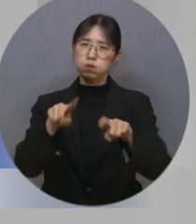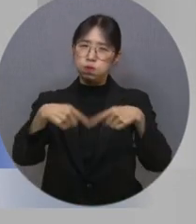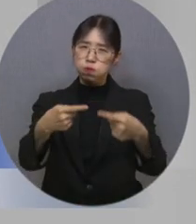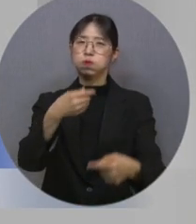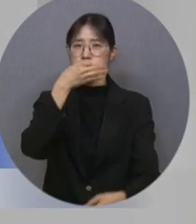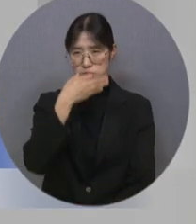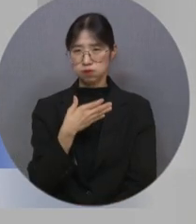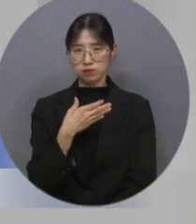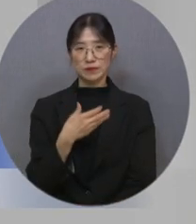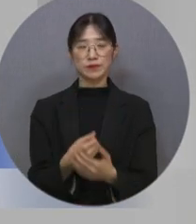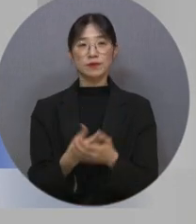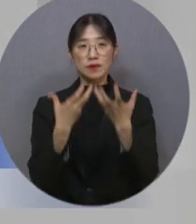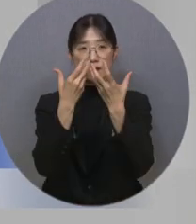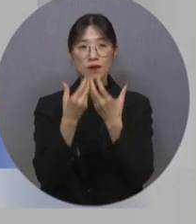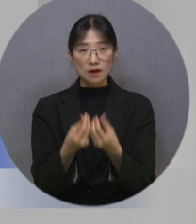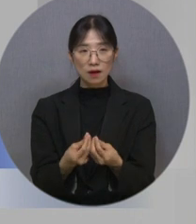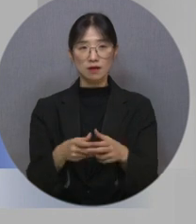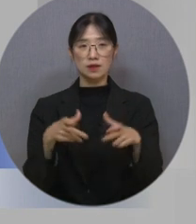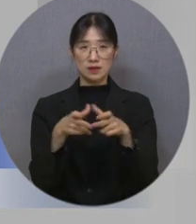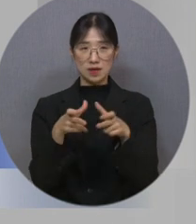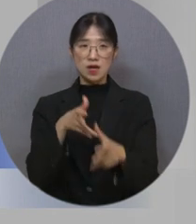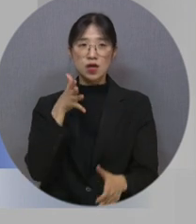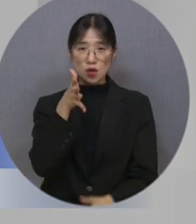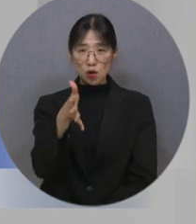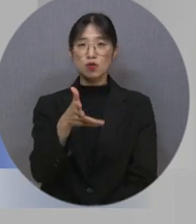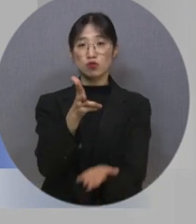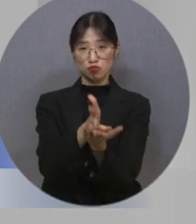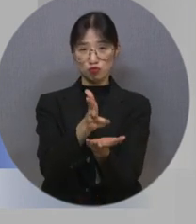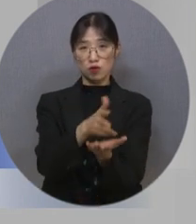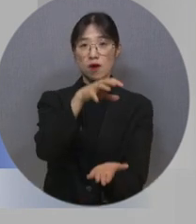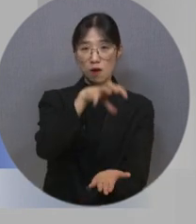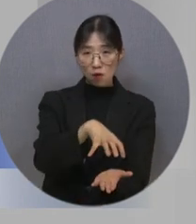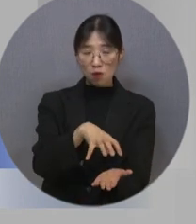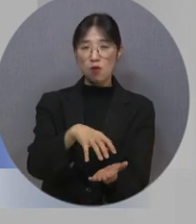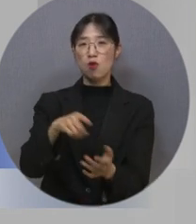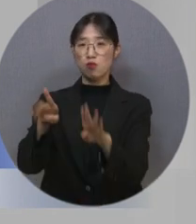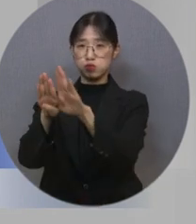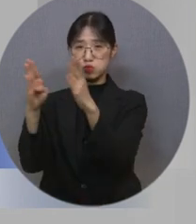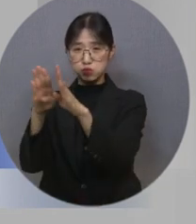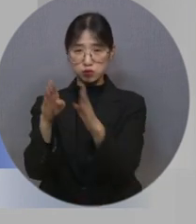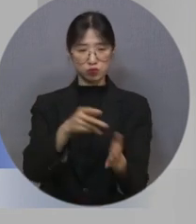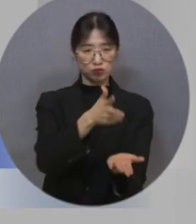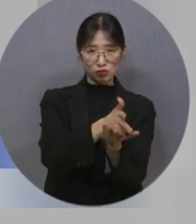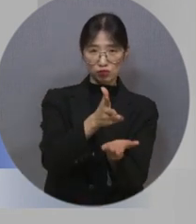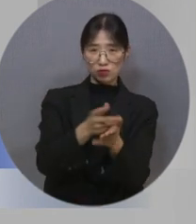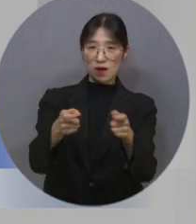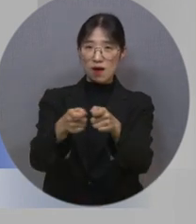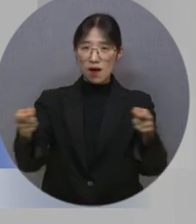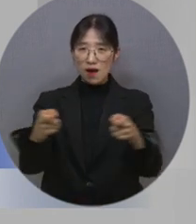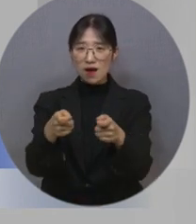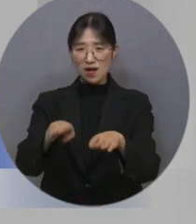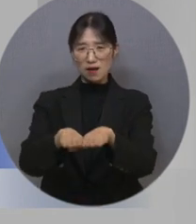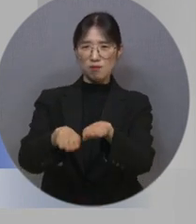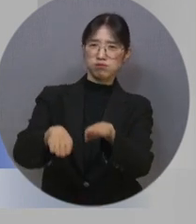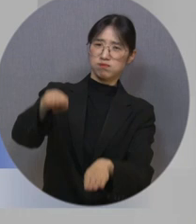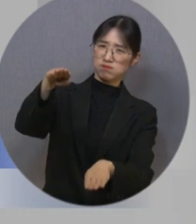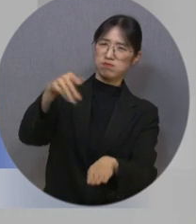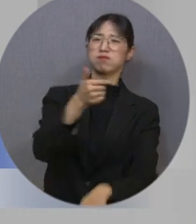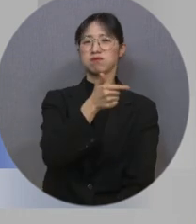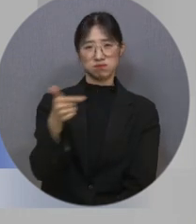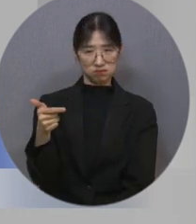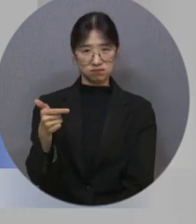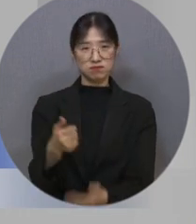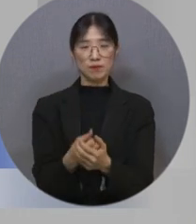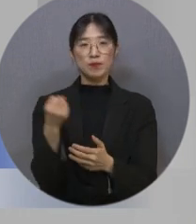예를 들어서 장애인 전용주차구역의 경우 주 출입구와 주차 구역간의 접근로의 단차 높이가 높았고